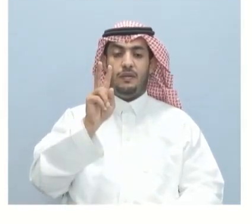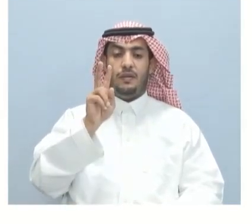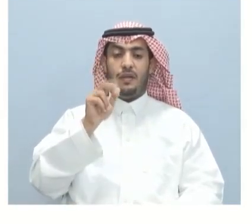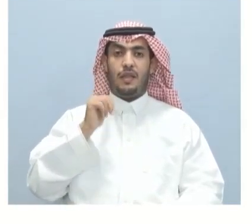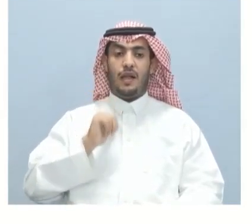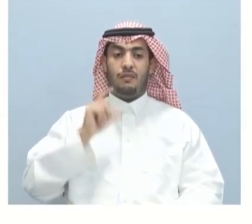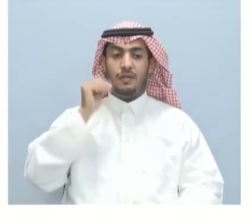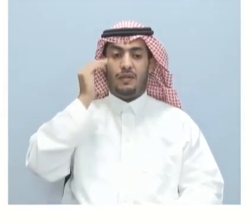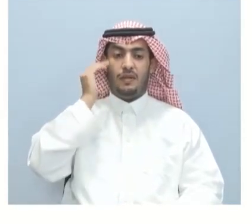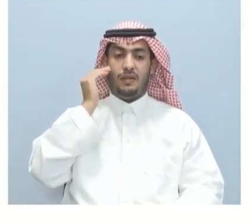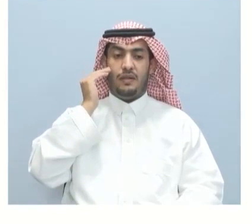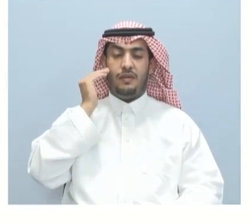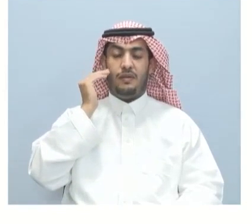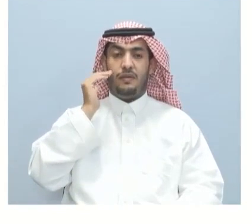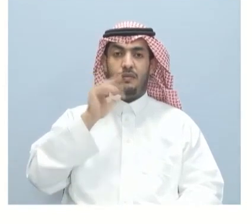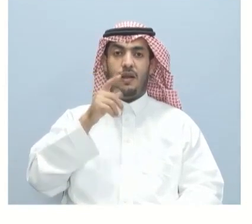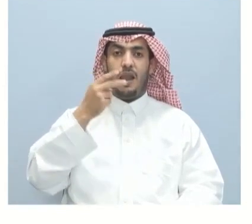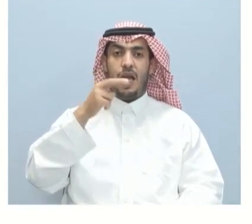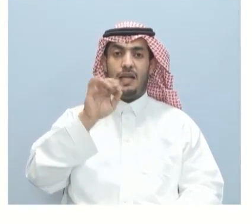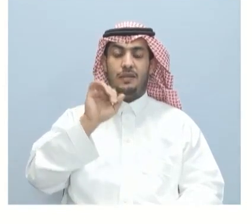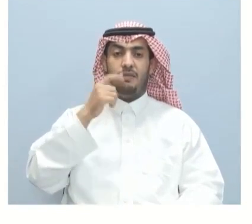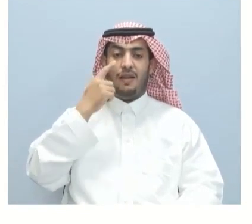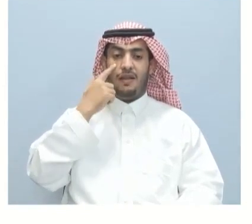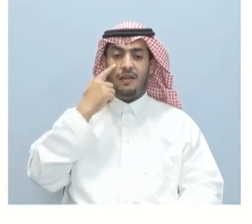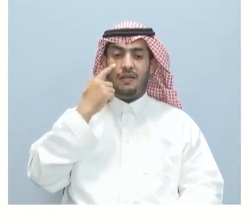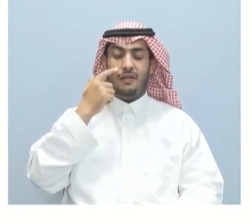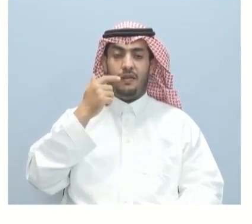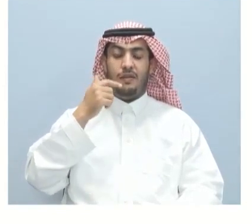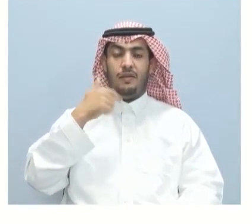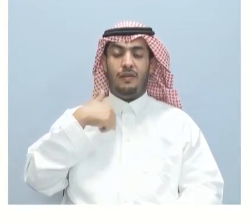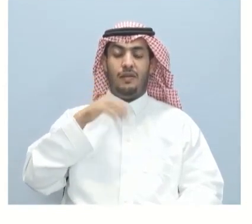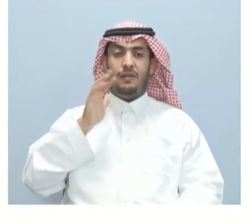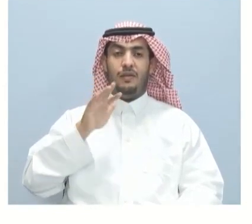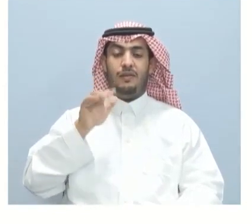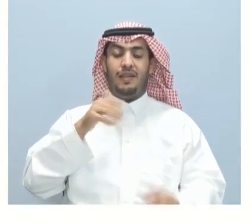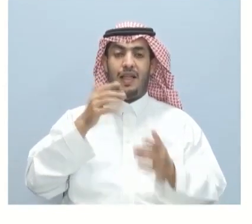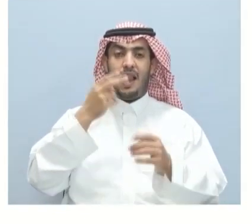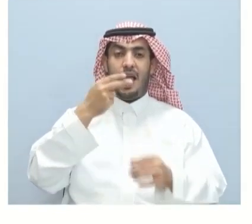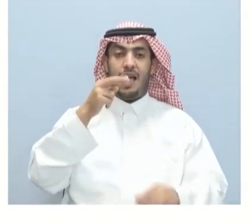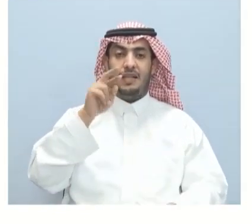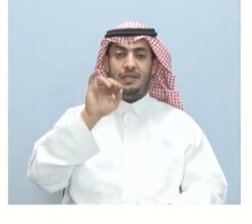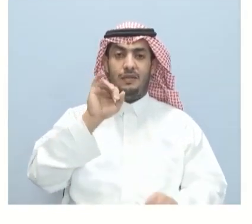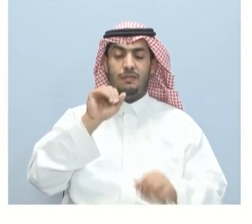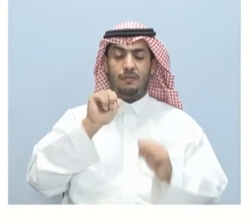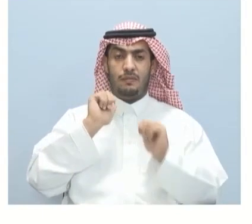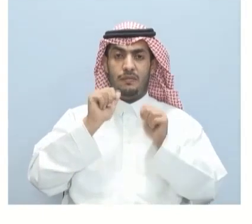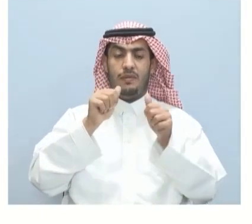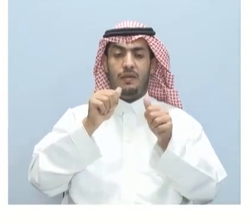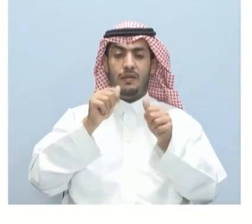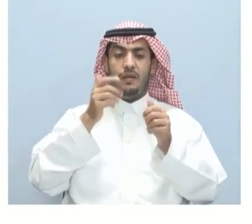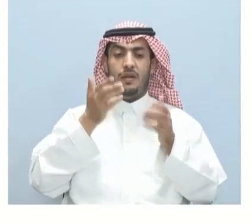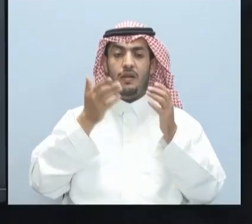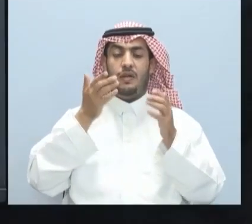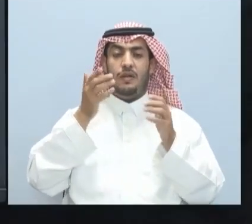عزيزي الطالب والطالبه اين العزم في الحياه يعني انا انا الان ادرس عزم واخذ قوانين